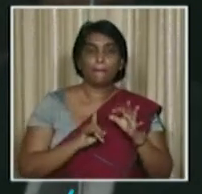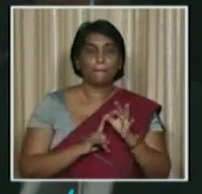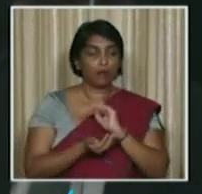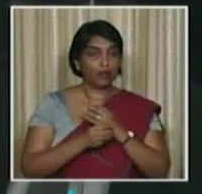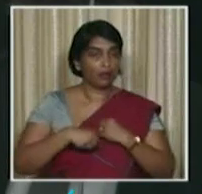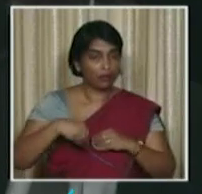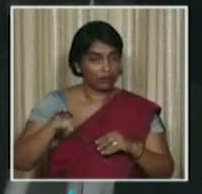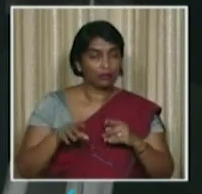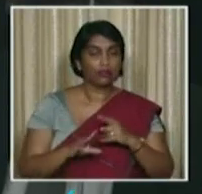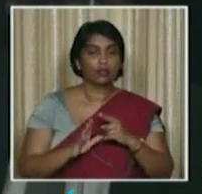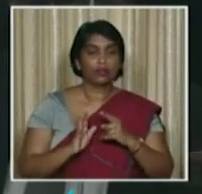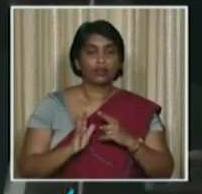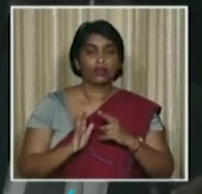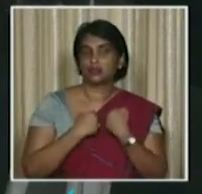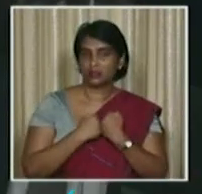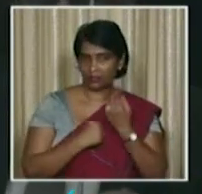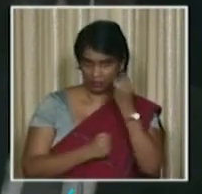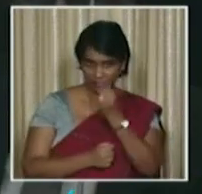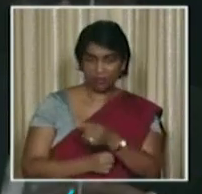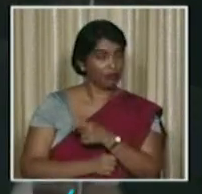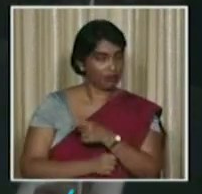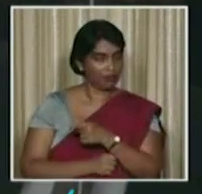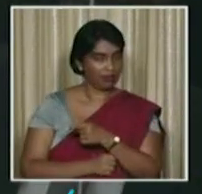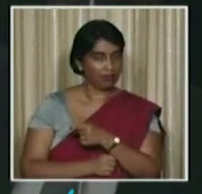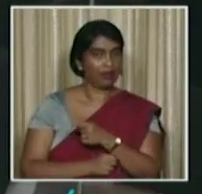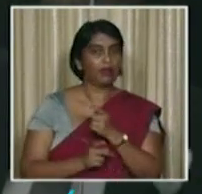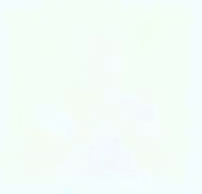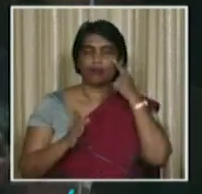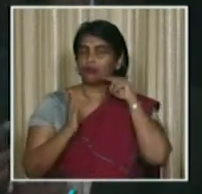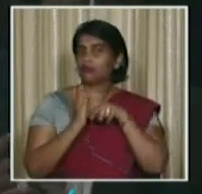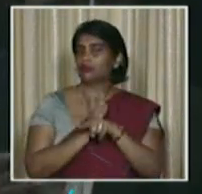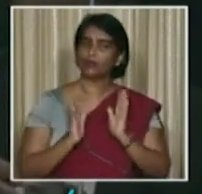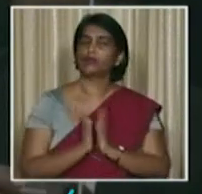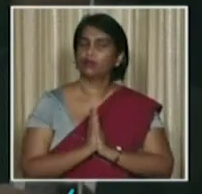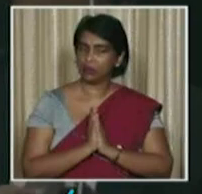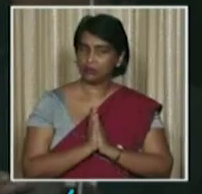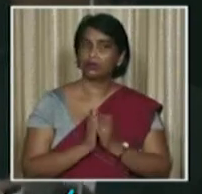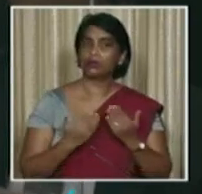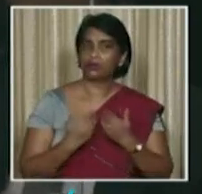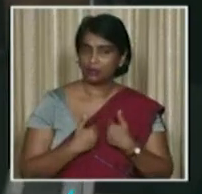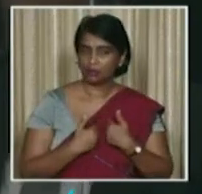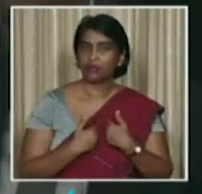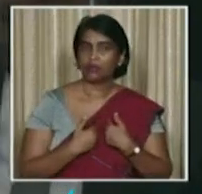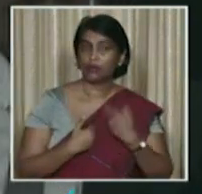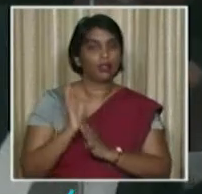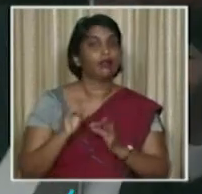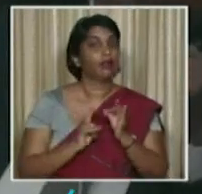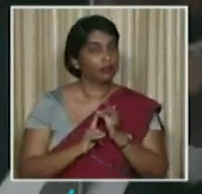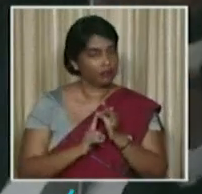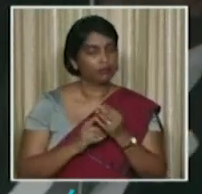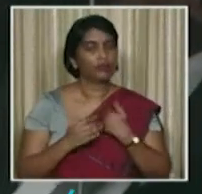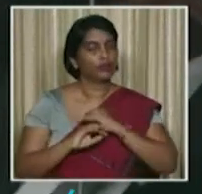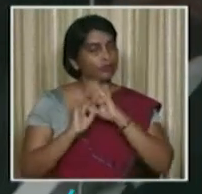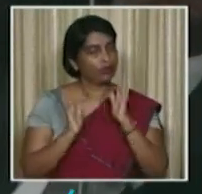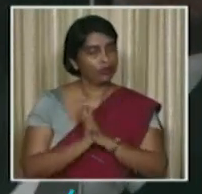පුද්ගලීකරණය කරේ ජාතික සේවක සංගමයට. අන්න එතන තමයි පාරදිස්ස භාවය මතුවෙන්නේ. අපි කාටවත් විශේෂයක් නොකොට අපි